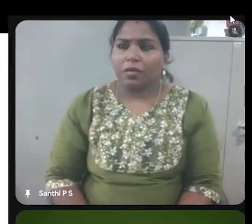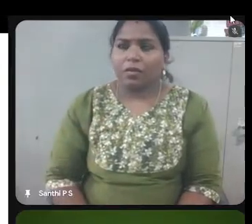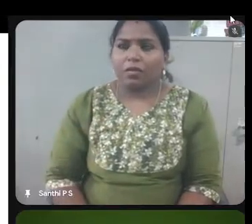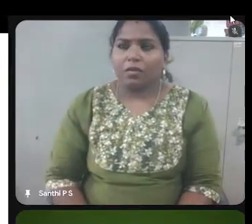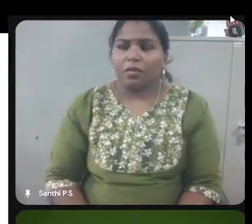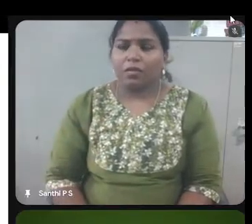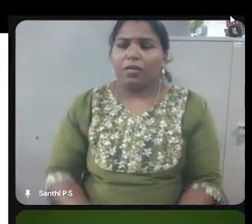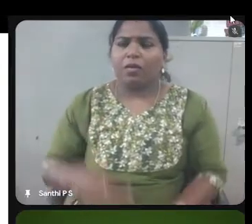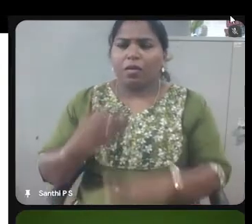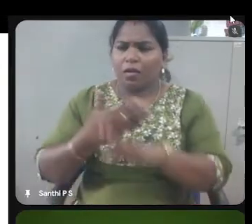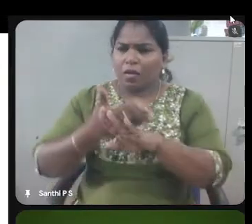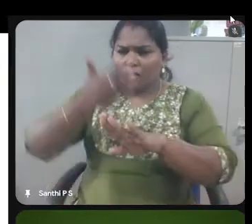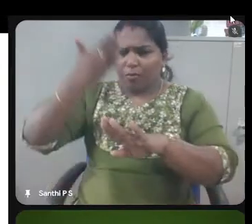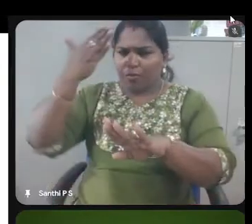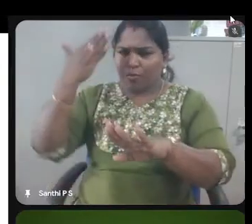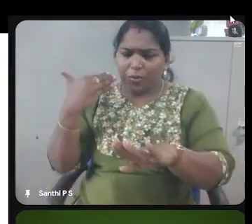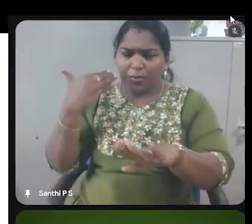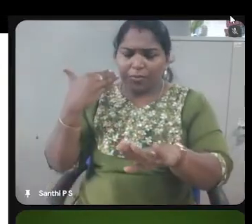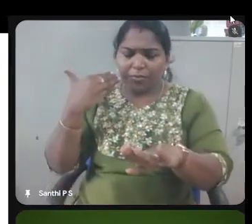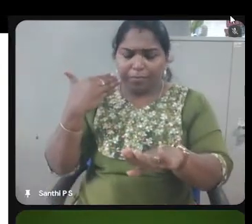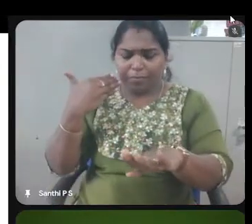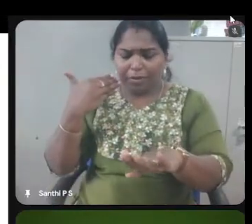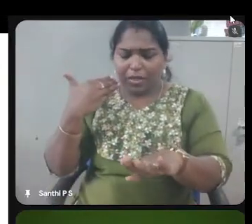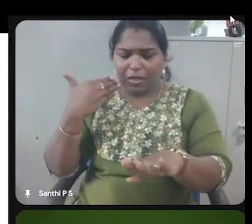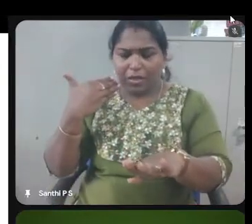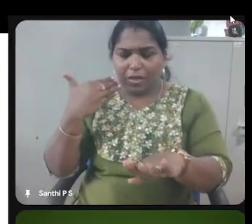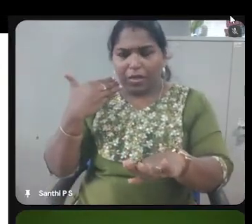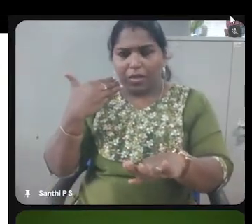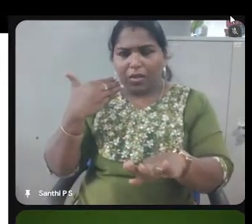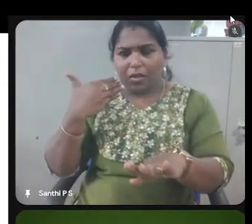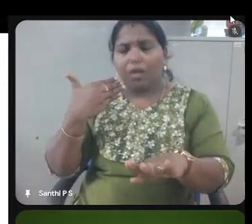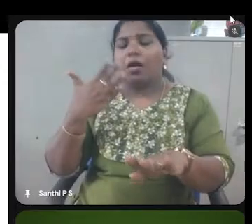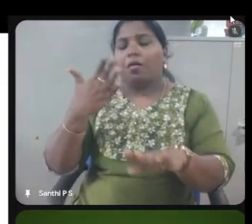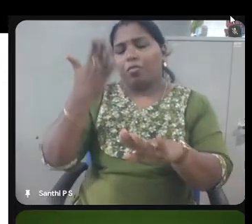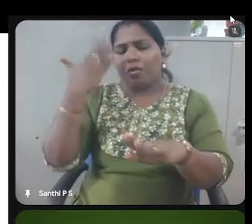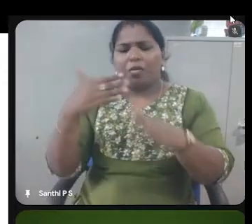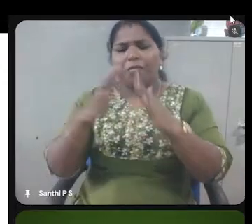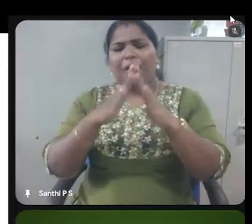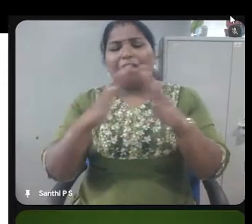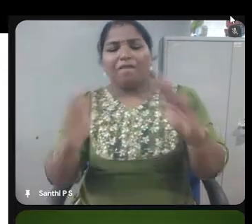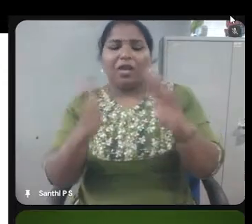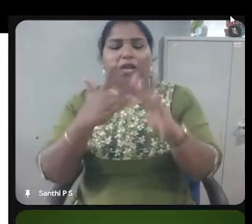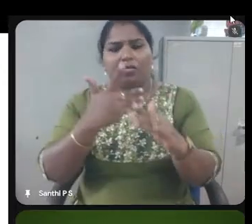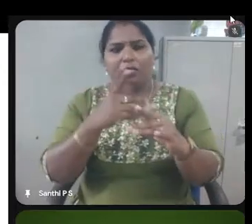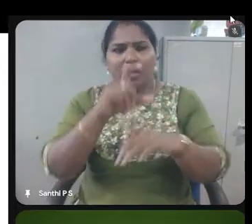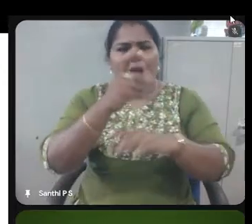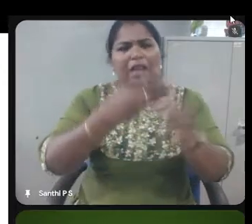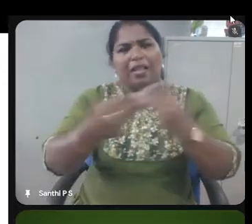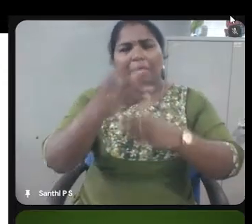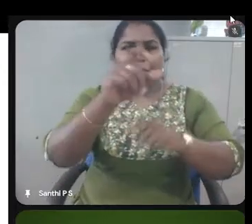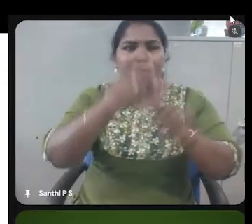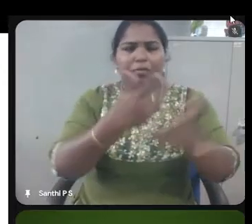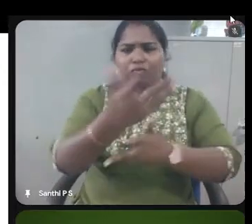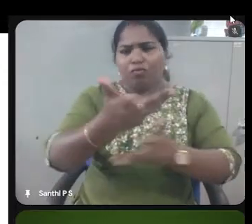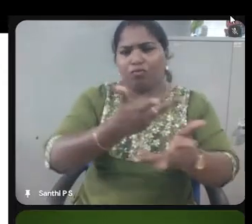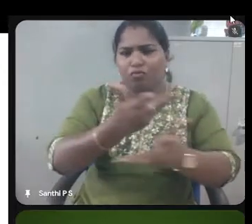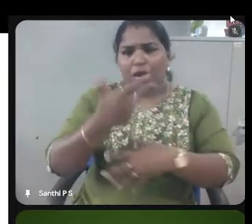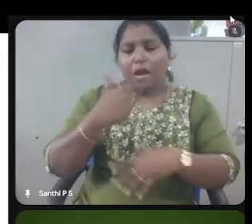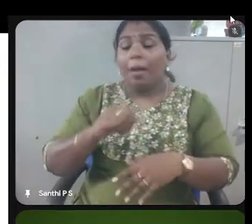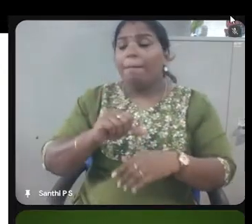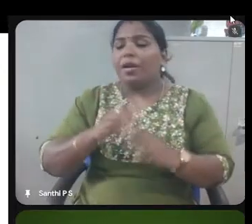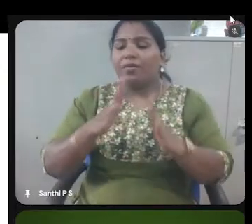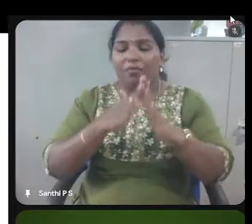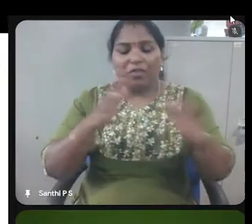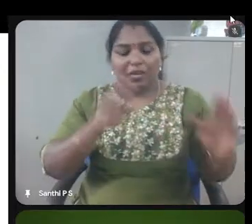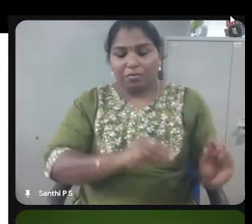കുറച്ചുകൂടെ ആളുകളൊക്കെ ഉള്ള പരിചിതമായിട്ടുള്ള സ്ഥലത്തായിരുന്നു. ഇപ്പൊ ഒരു റീലൊക്കേറ്റ് ചെയ്തപ്പം കൂടുതലും ഫ്രണ്ട്സ് ഇല്ല, അതുകൊണ്ടായിരിക്കാം.